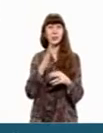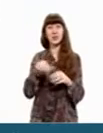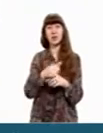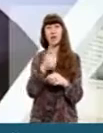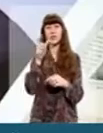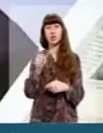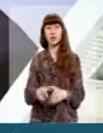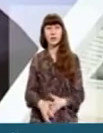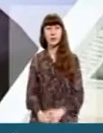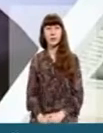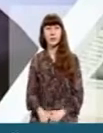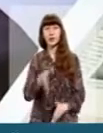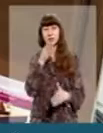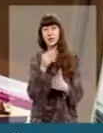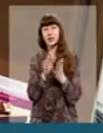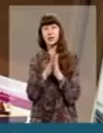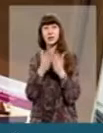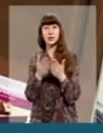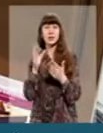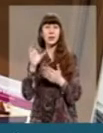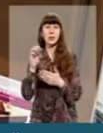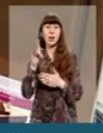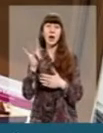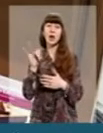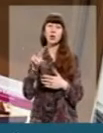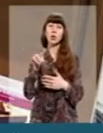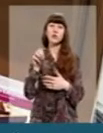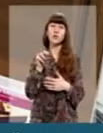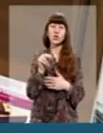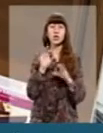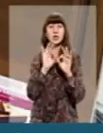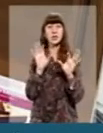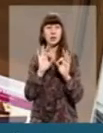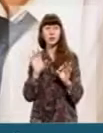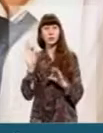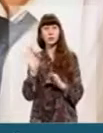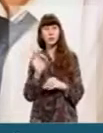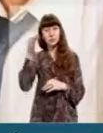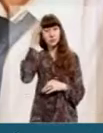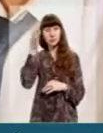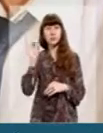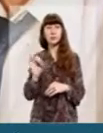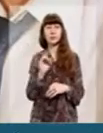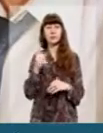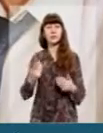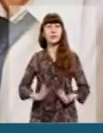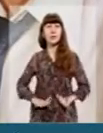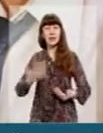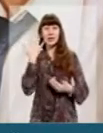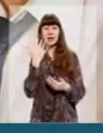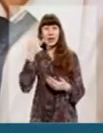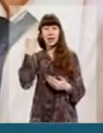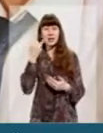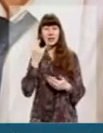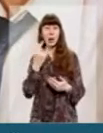главных людей. В своих мемуарах Сергей Михайлович Жалыбин рассказывает о воспоминаниях из жизни, о том времени, когда Казахстан